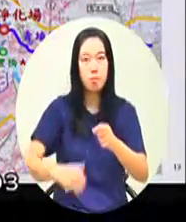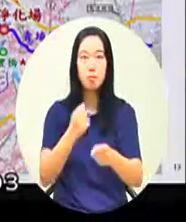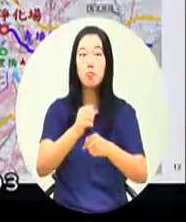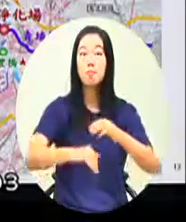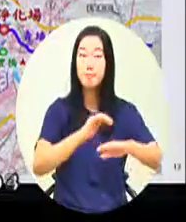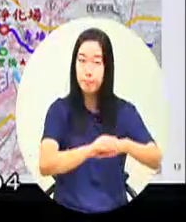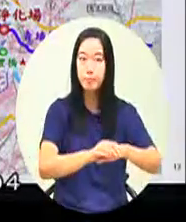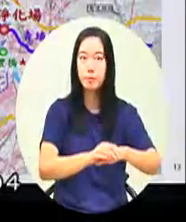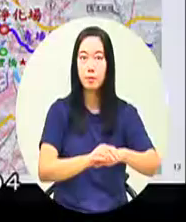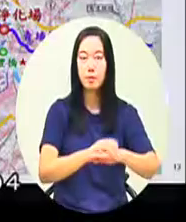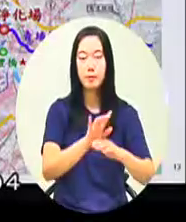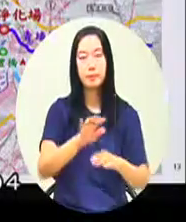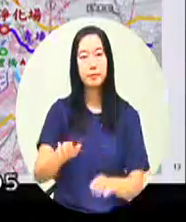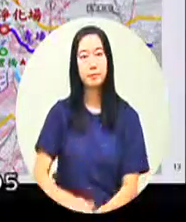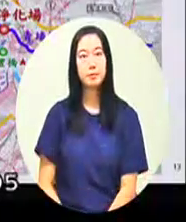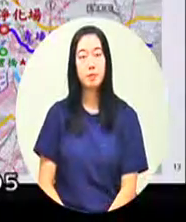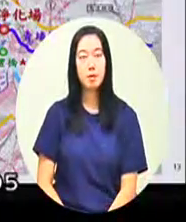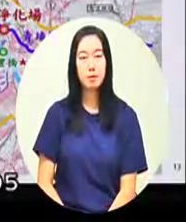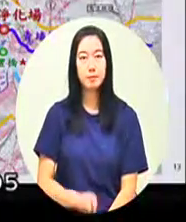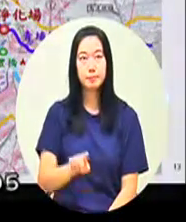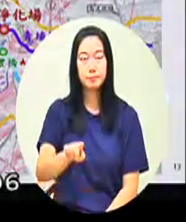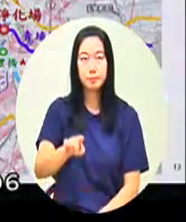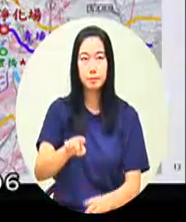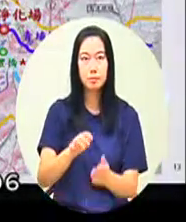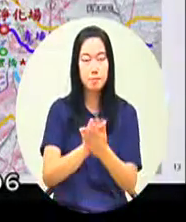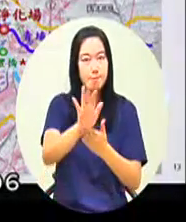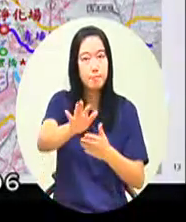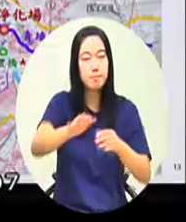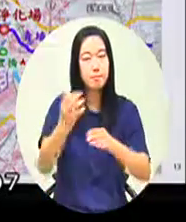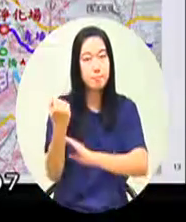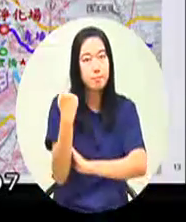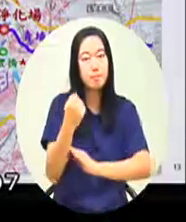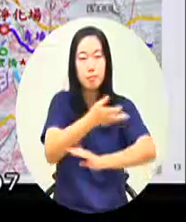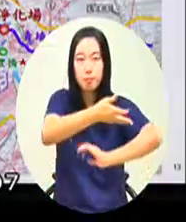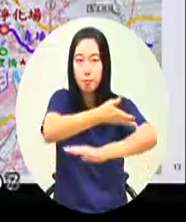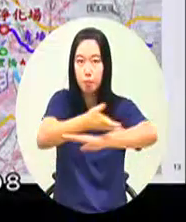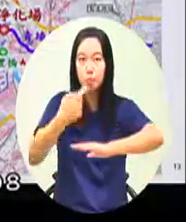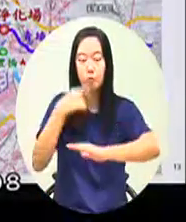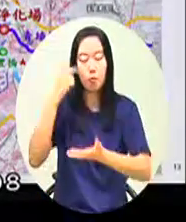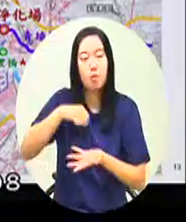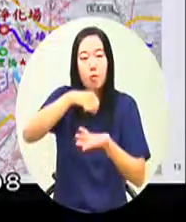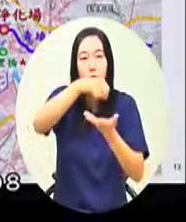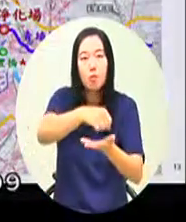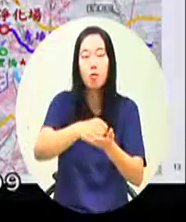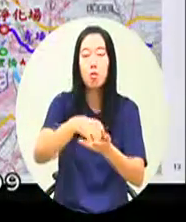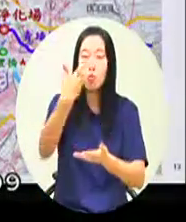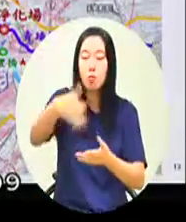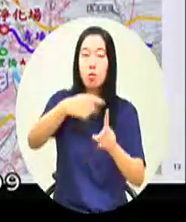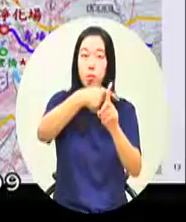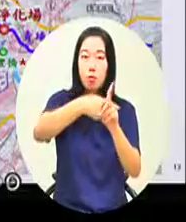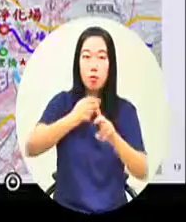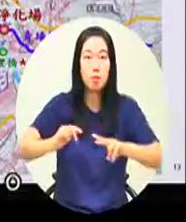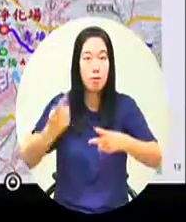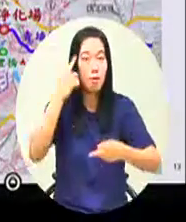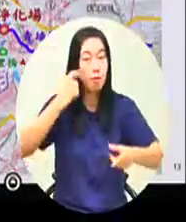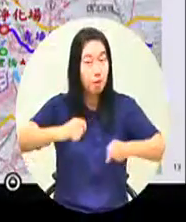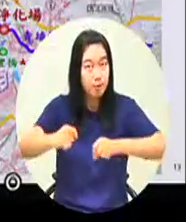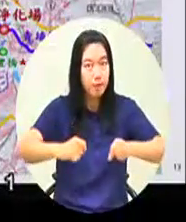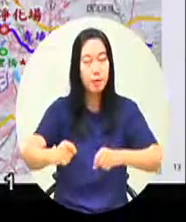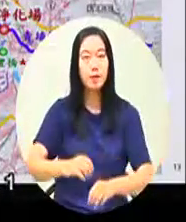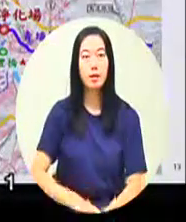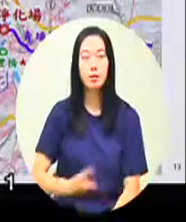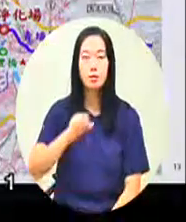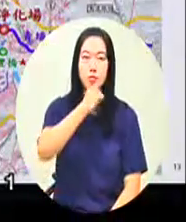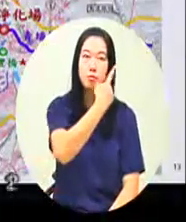后进溪我们未来也有提出一个那个水质改善计划，那是希望在台一线跟青埔沟的这个地方